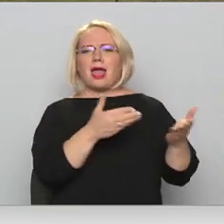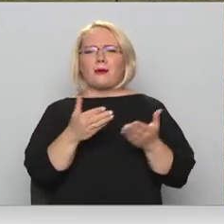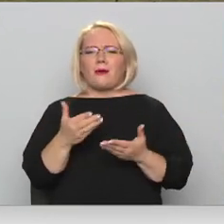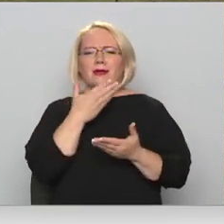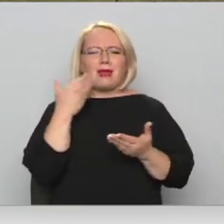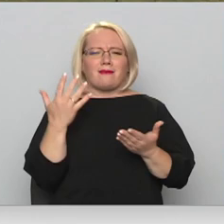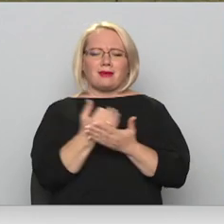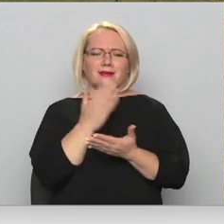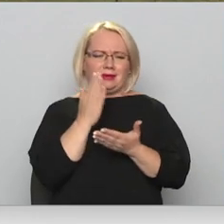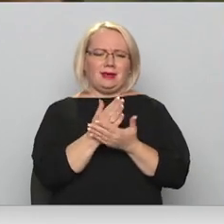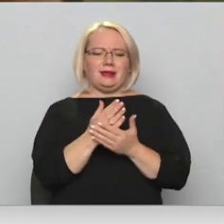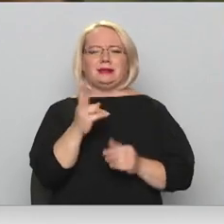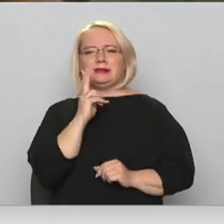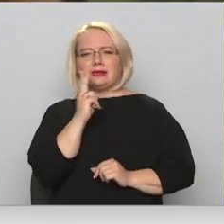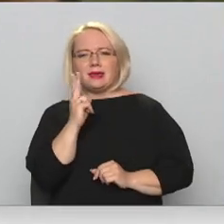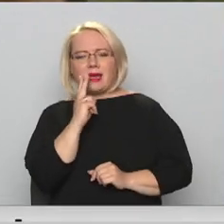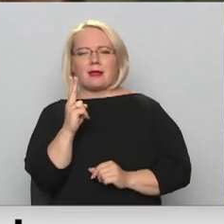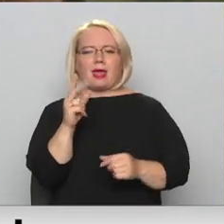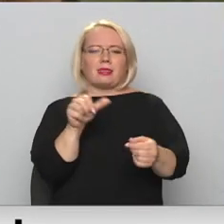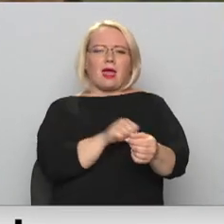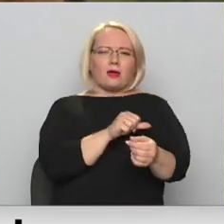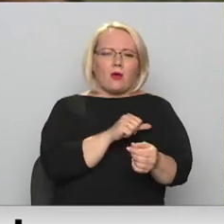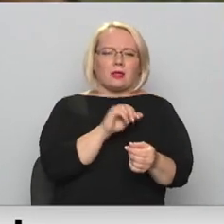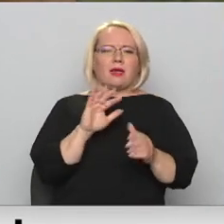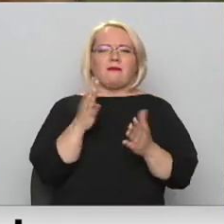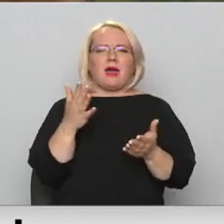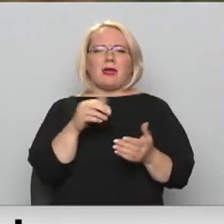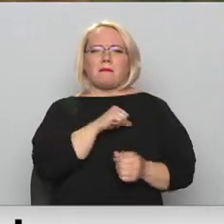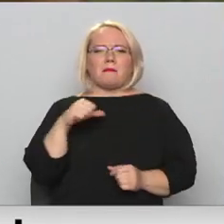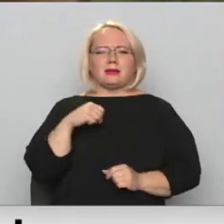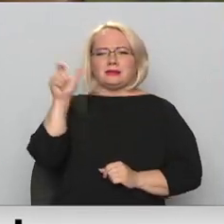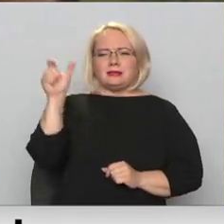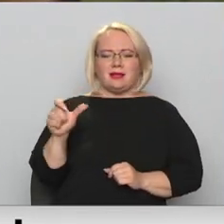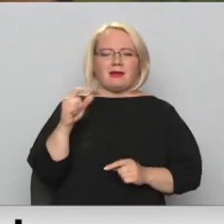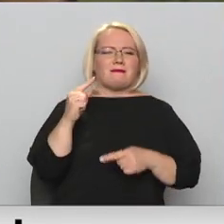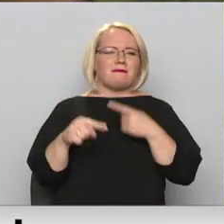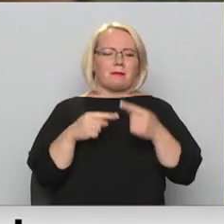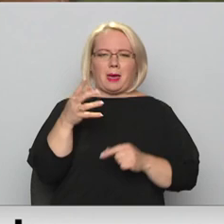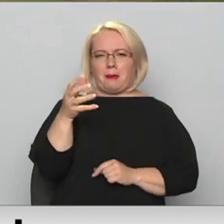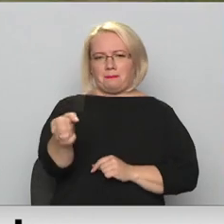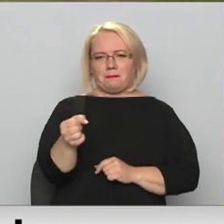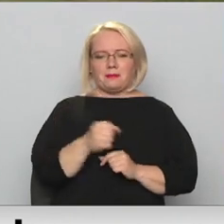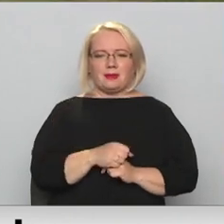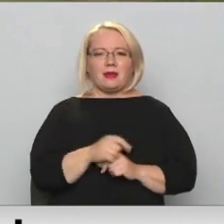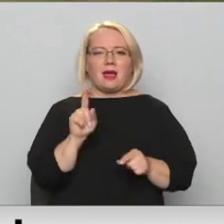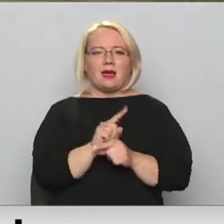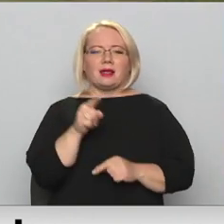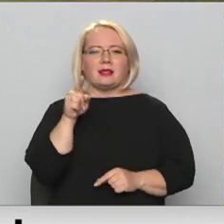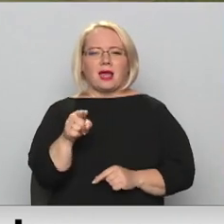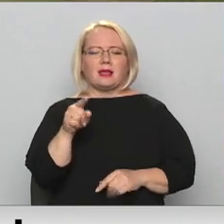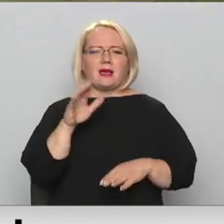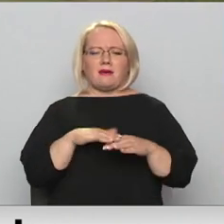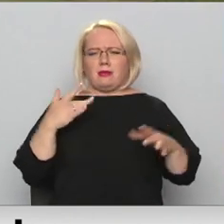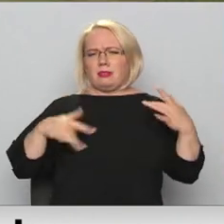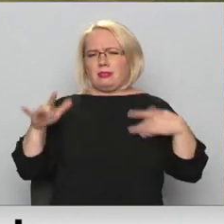atradis. Vai nu cigaretes, vai nu narkotikas, vai lietotājs pats, nu, vienmēr ir trāpījušies. Ir arī tādi, kas savu vainu